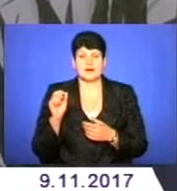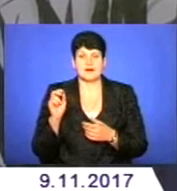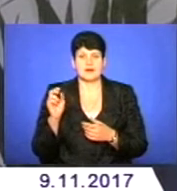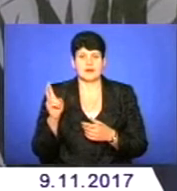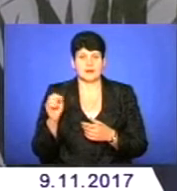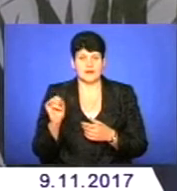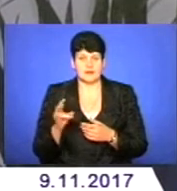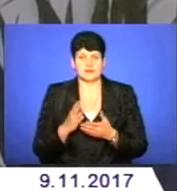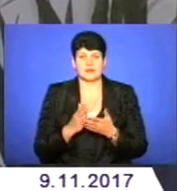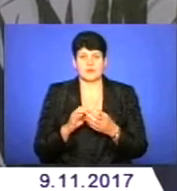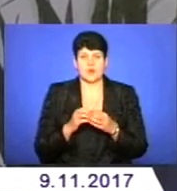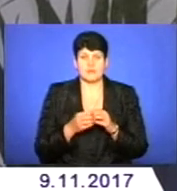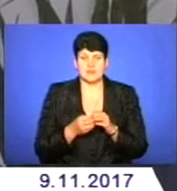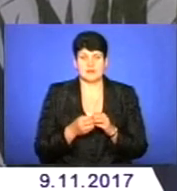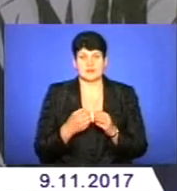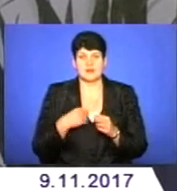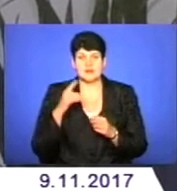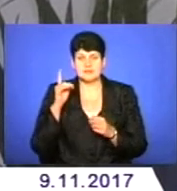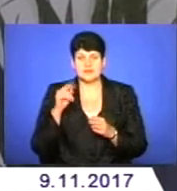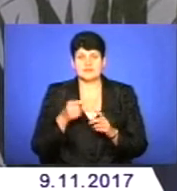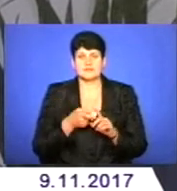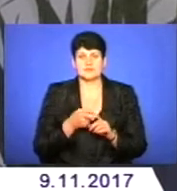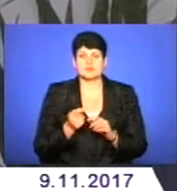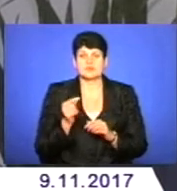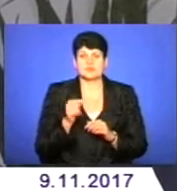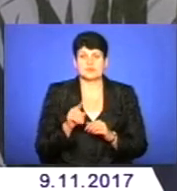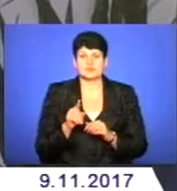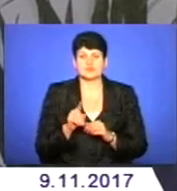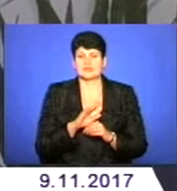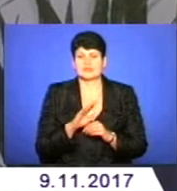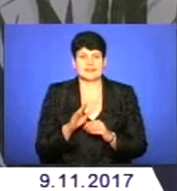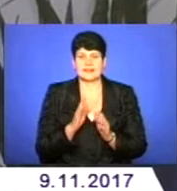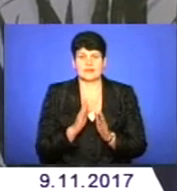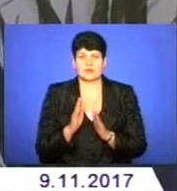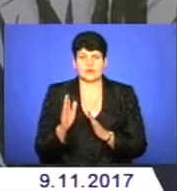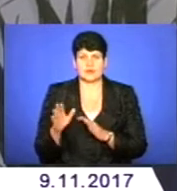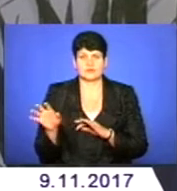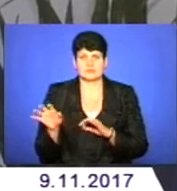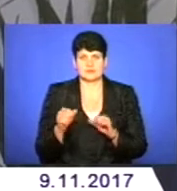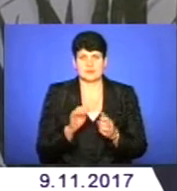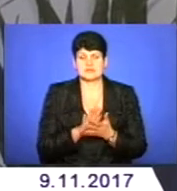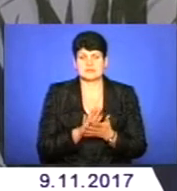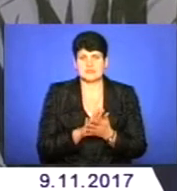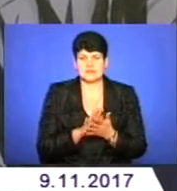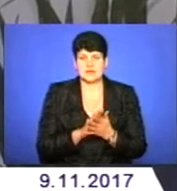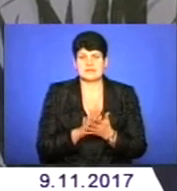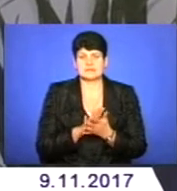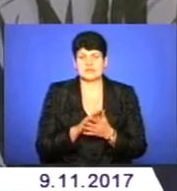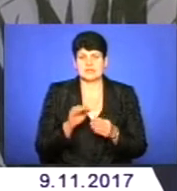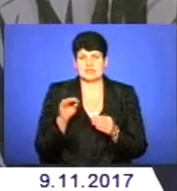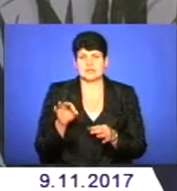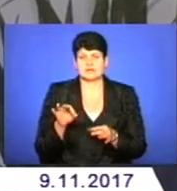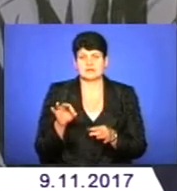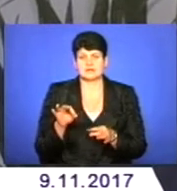І наскільки я знаю, це все через те, що не дуже регулярно вивозять сміття, і самі смітники